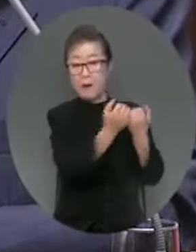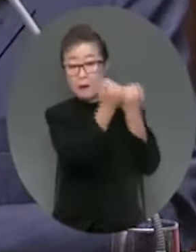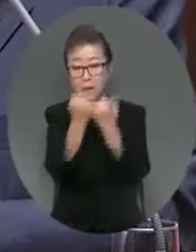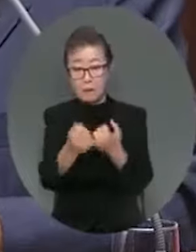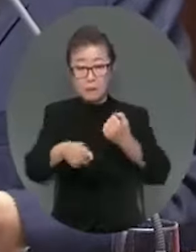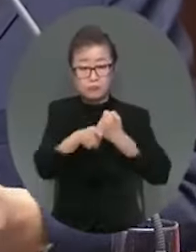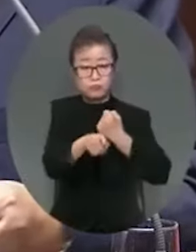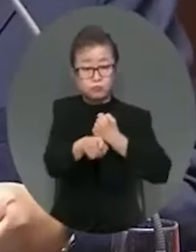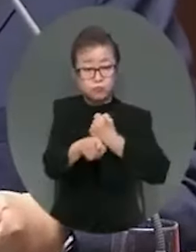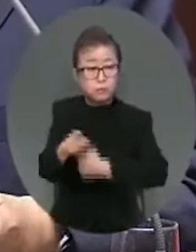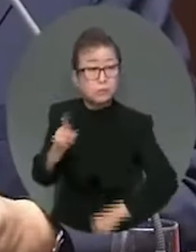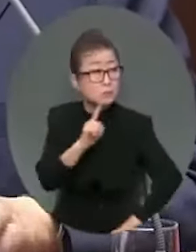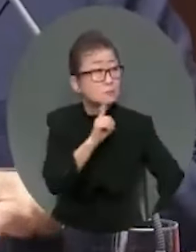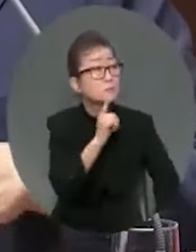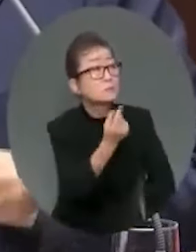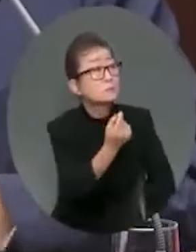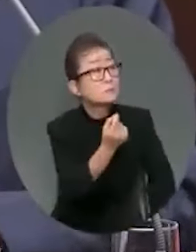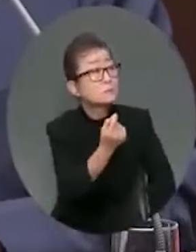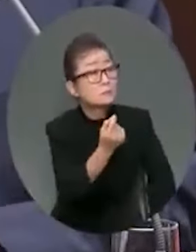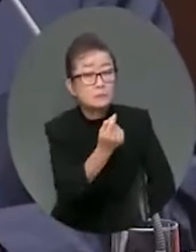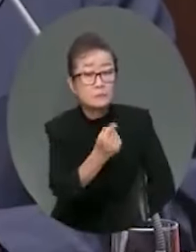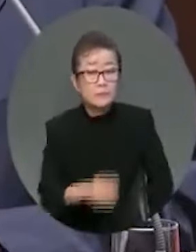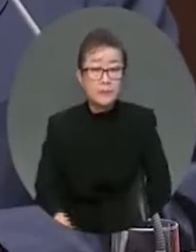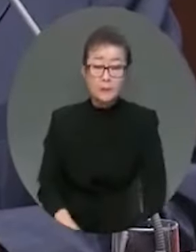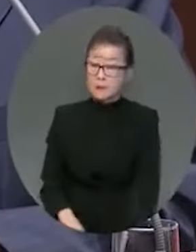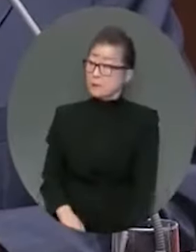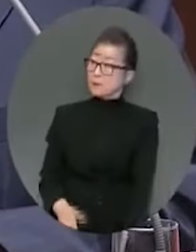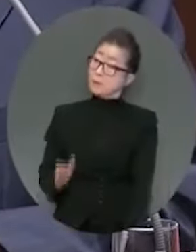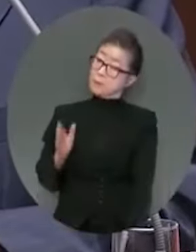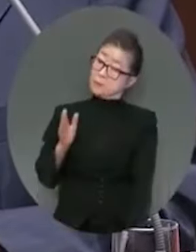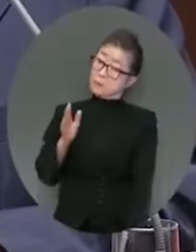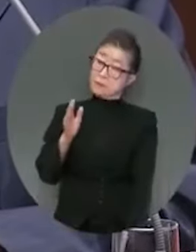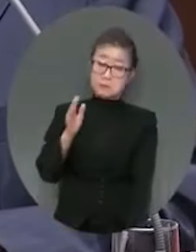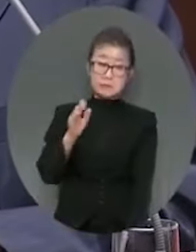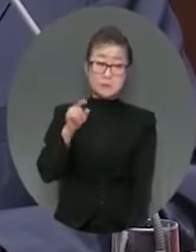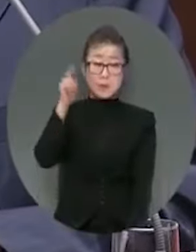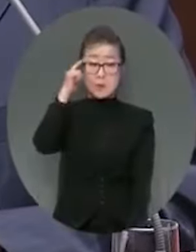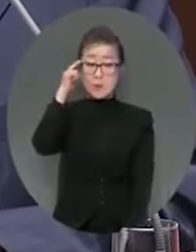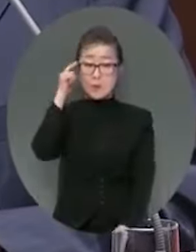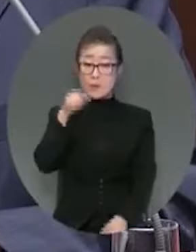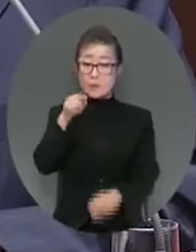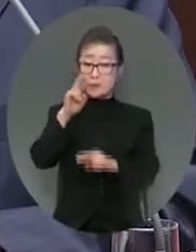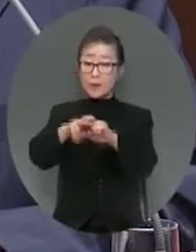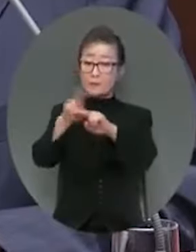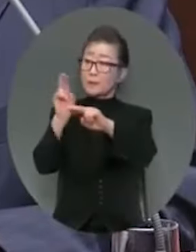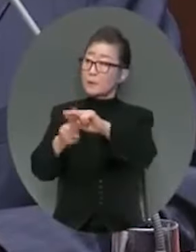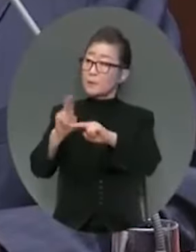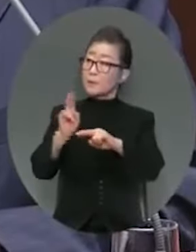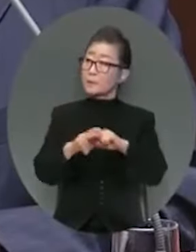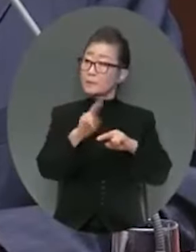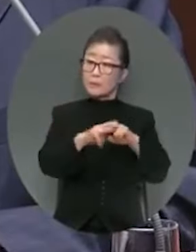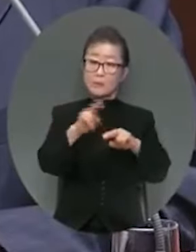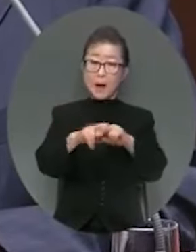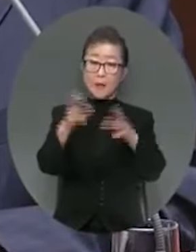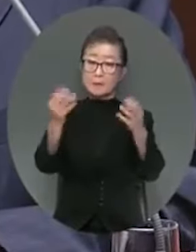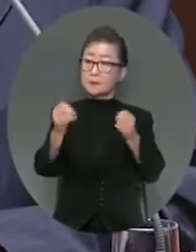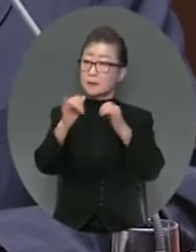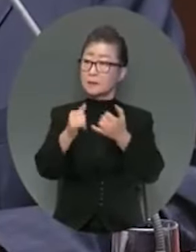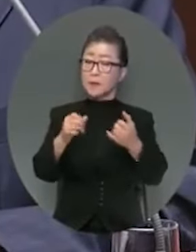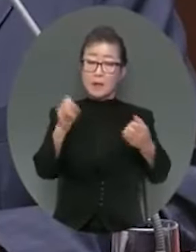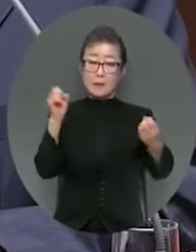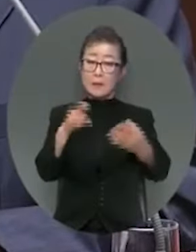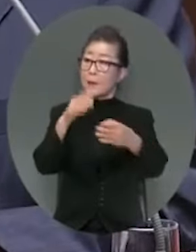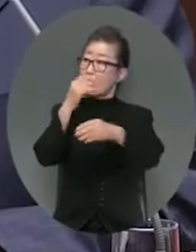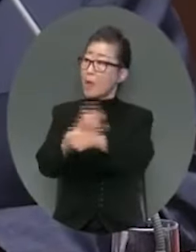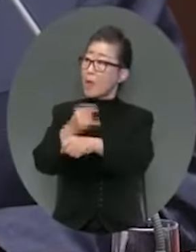의원님께서 말씀을 안 하시는데요. 아니 왜 저 여기 앉아 계신 분들이 답변을 하라 말라 하시죠? 의장님